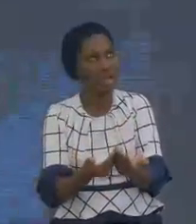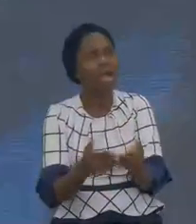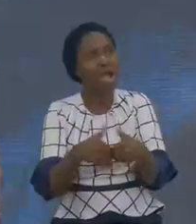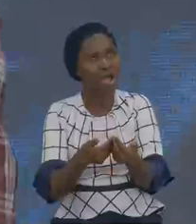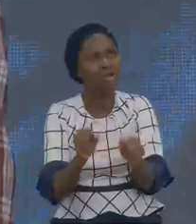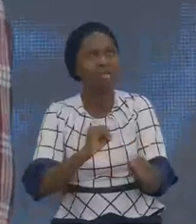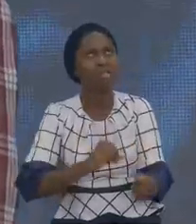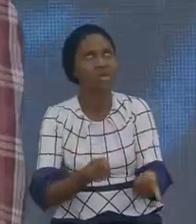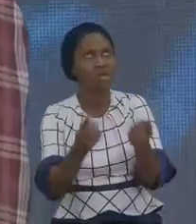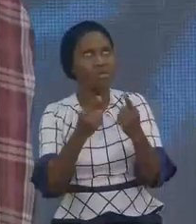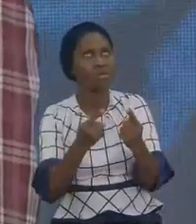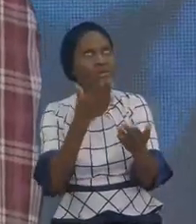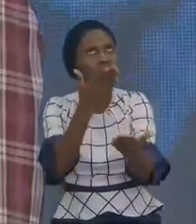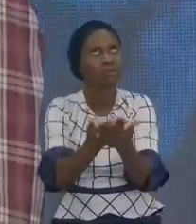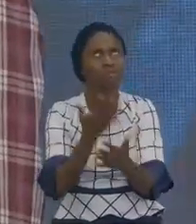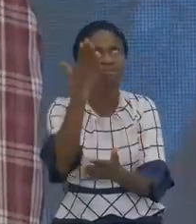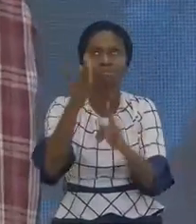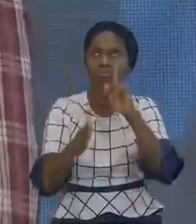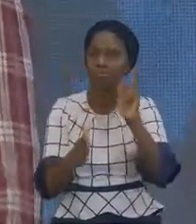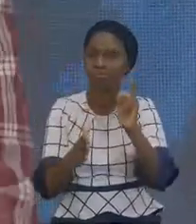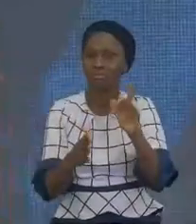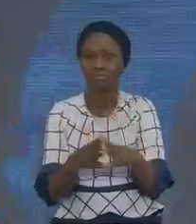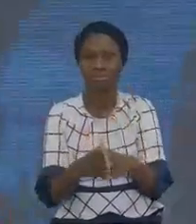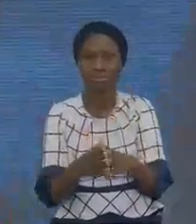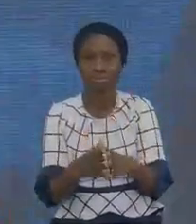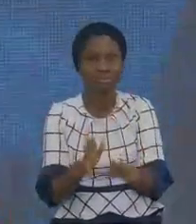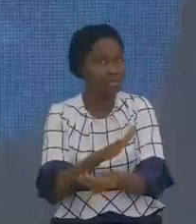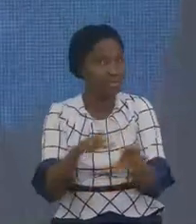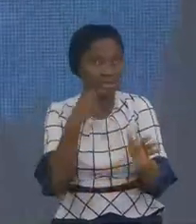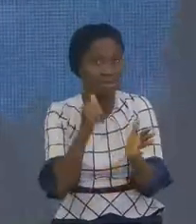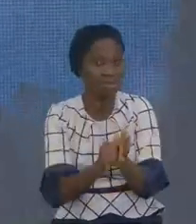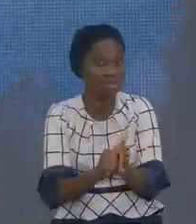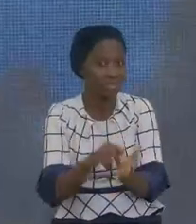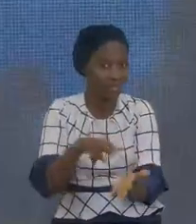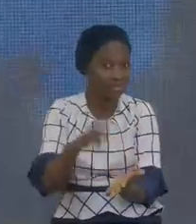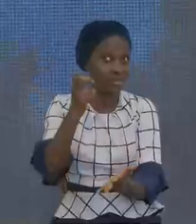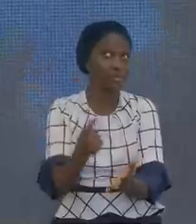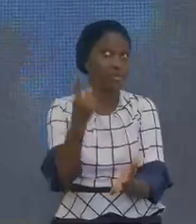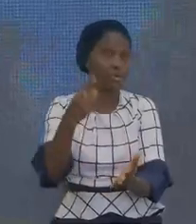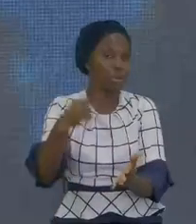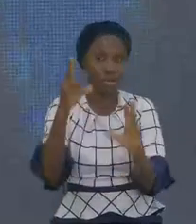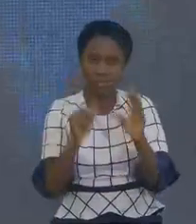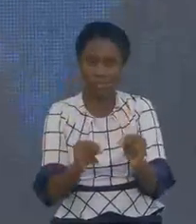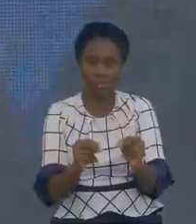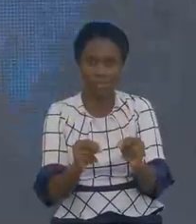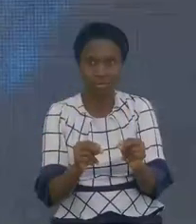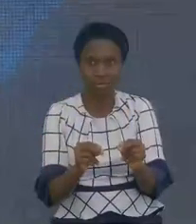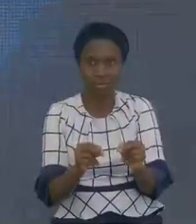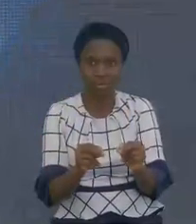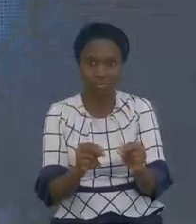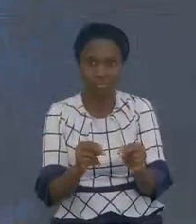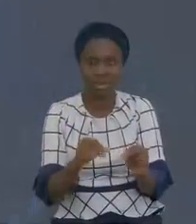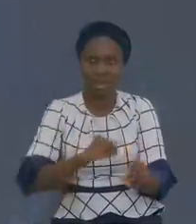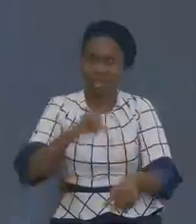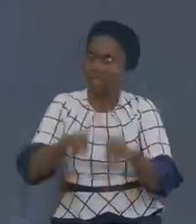Il n'a pas dit sauter pour monter plus haut. Je ne peux pas sauter et aller au sommet de